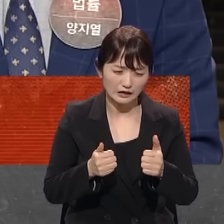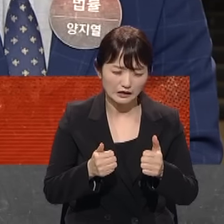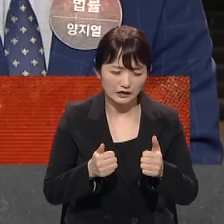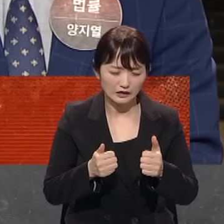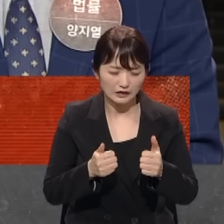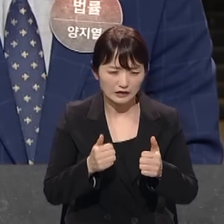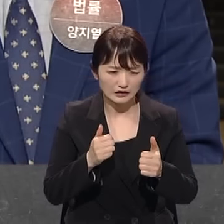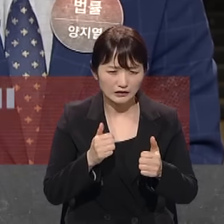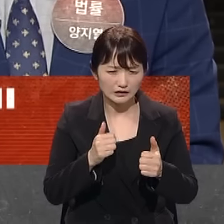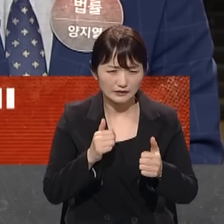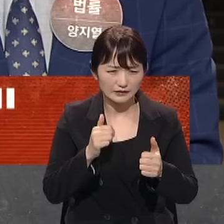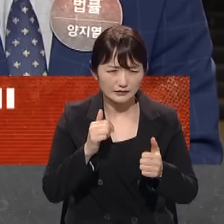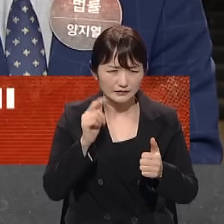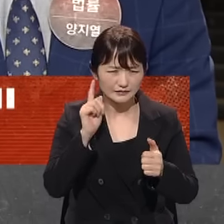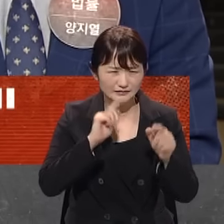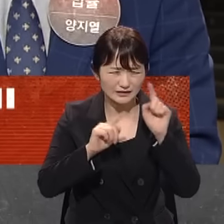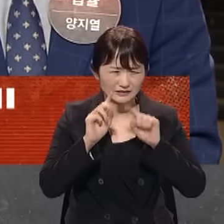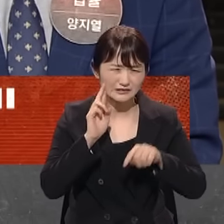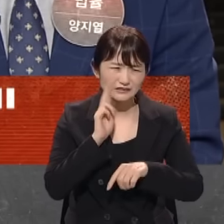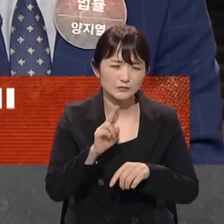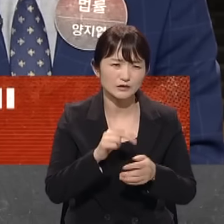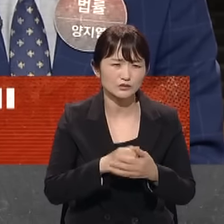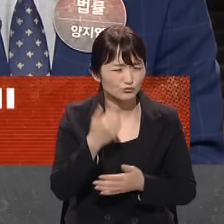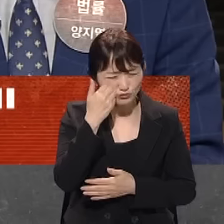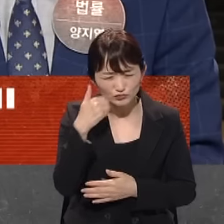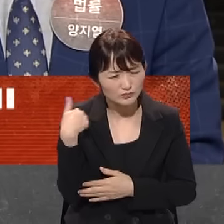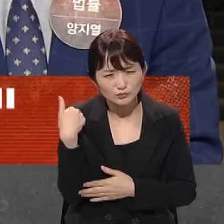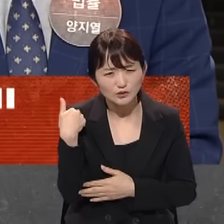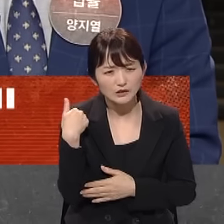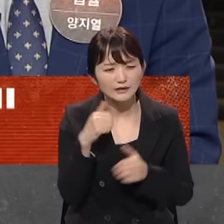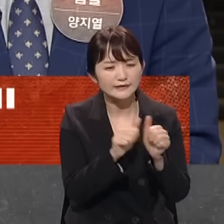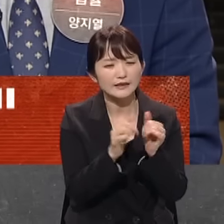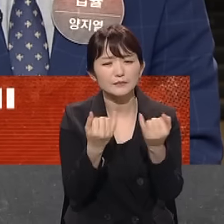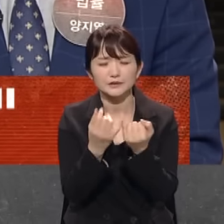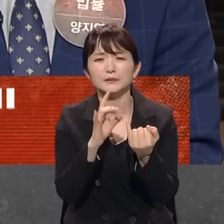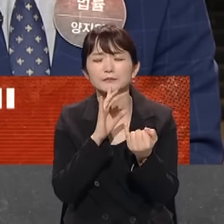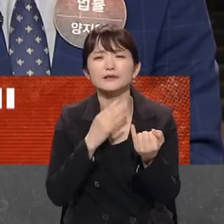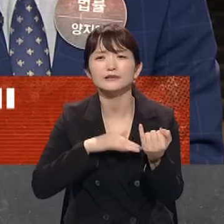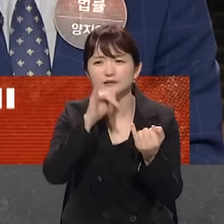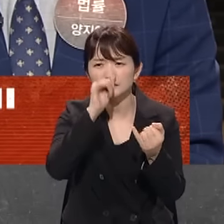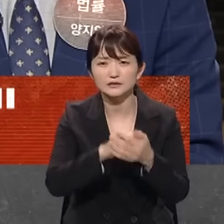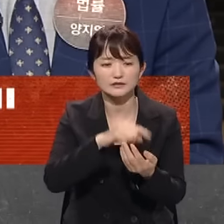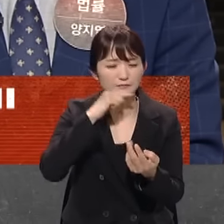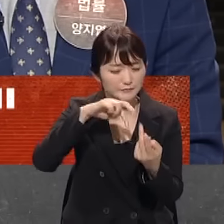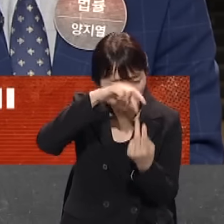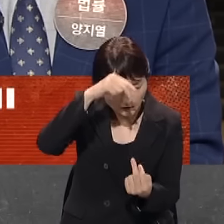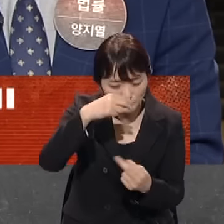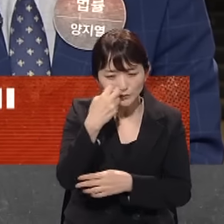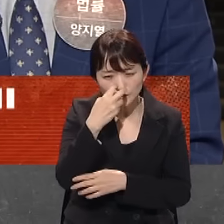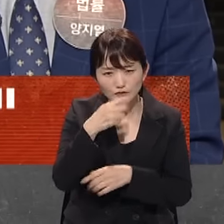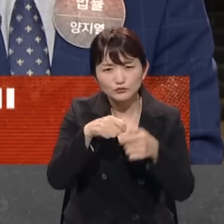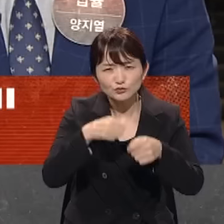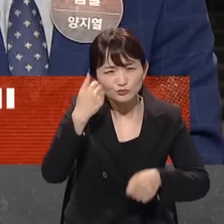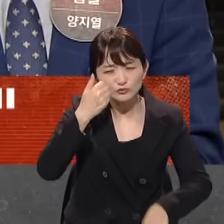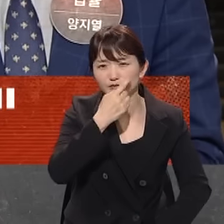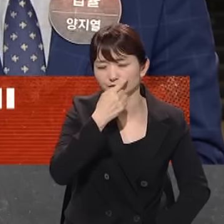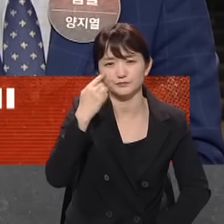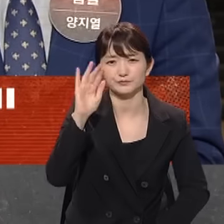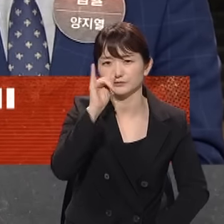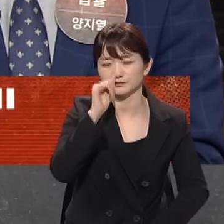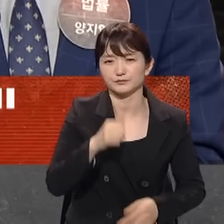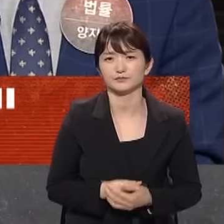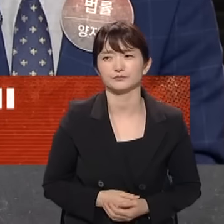구분이 가능한 정도의 상황이라고 합니다. 그래서 DNA 검사를 해야 구체적인 인적 사항 파악이 될 것으로 보이고요. 현장에